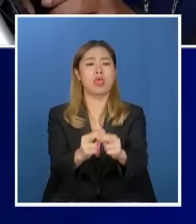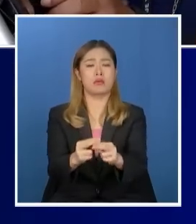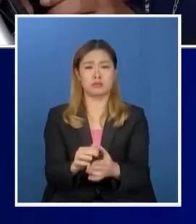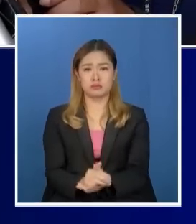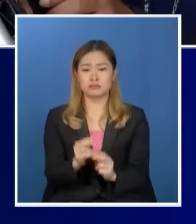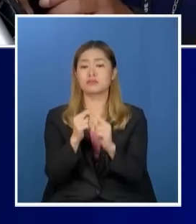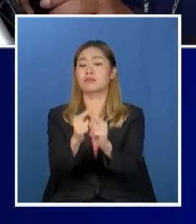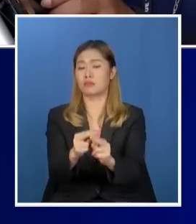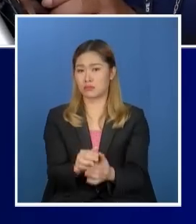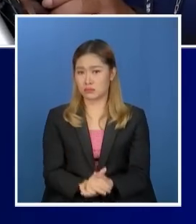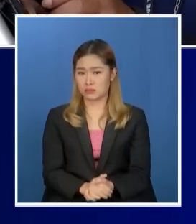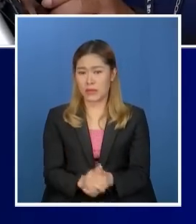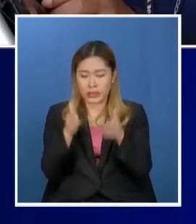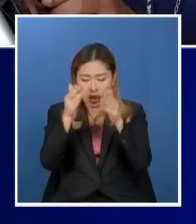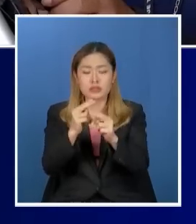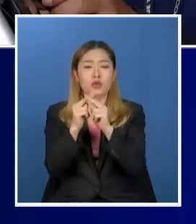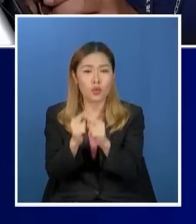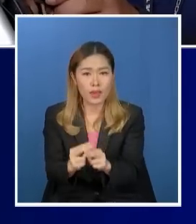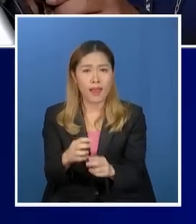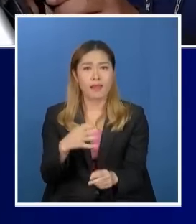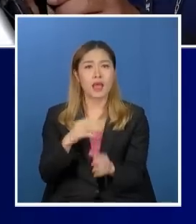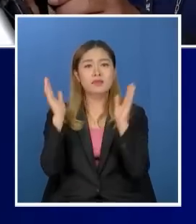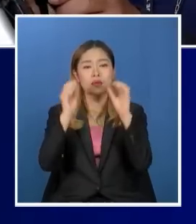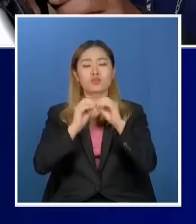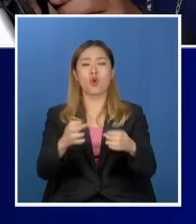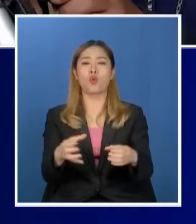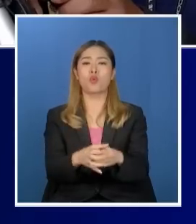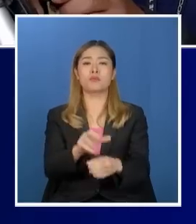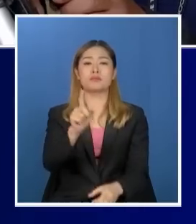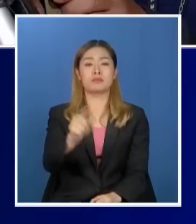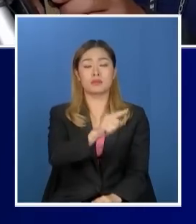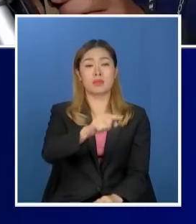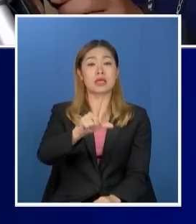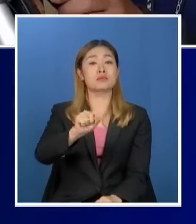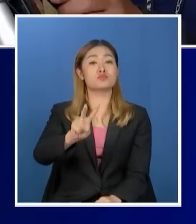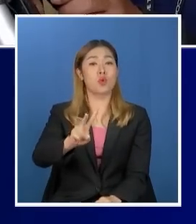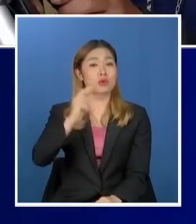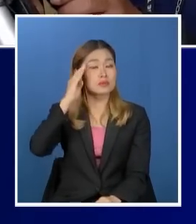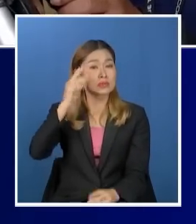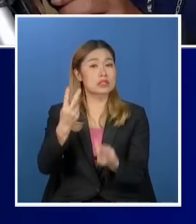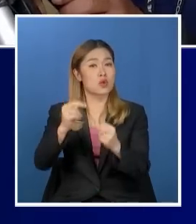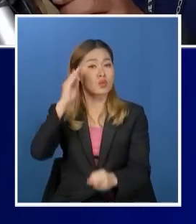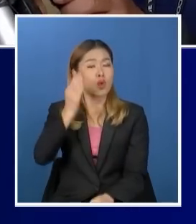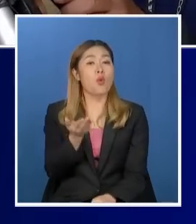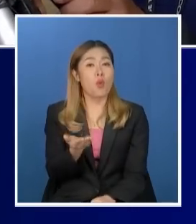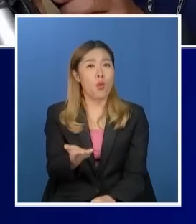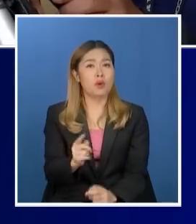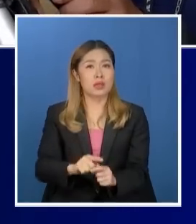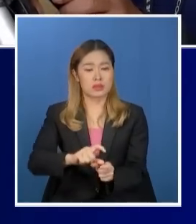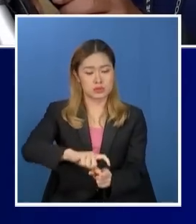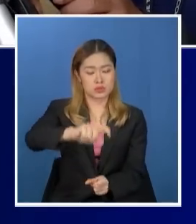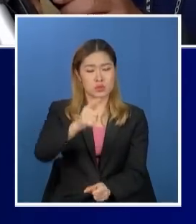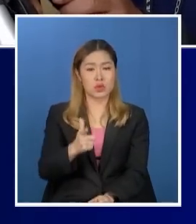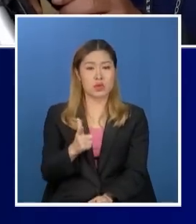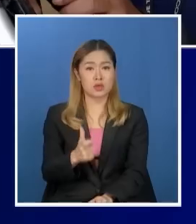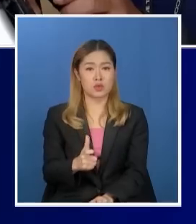คุณที่พนันอ่อเป็นความตั้งใจของตัวเองที่อยากจะโปรโมทพักแล้วก็กาเบอร์ลุงตู่ใช่ไหมขออนุญาตใช้สวนไงแล้วใช้จากสวนเนี่ย